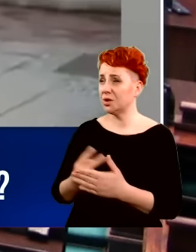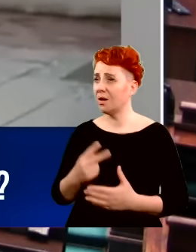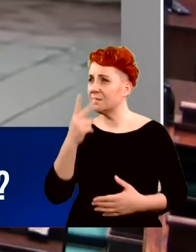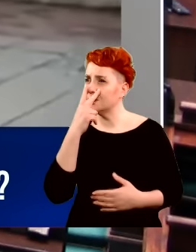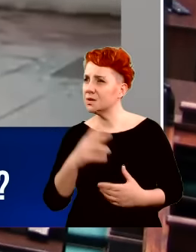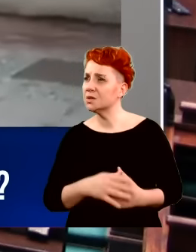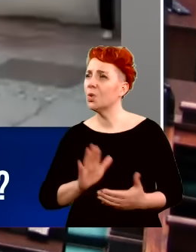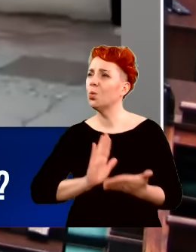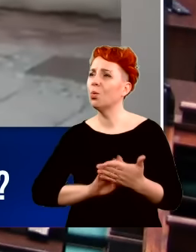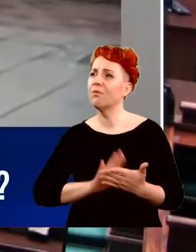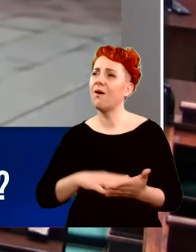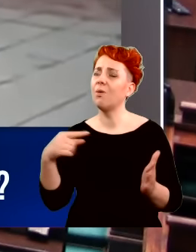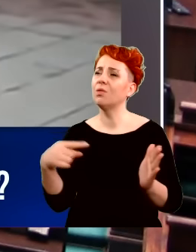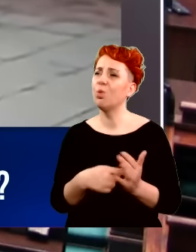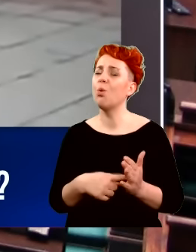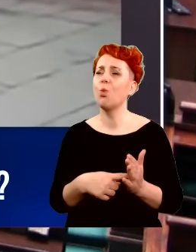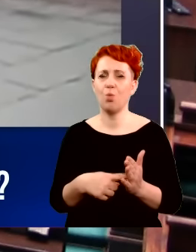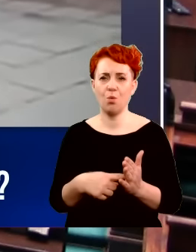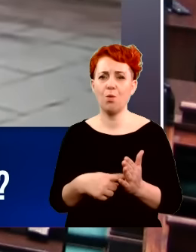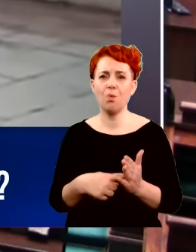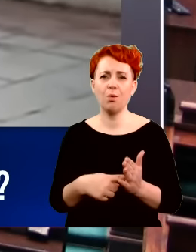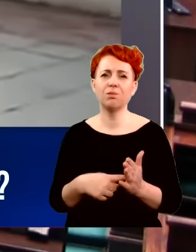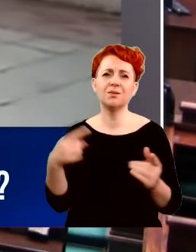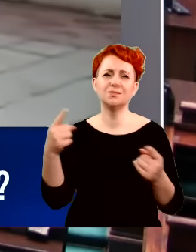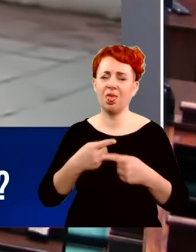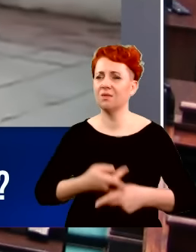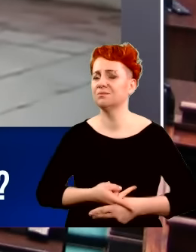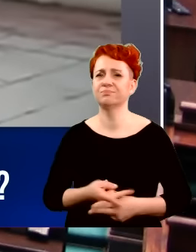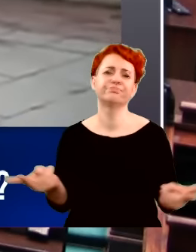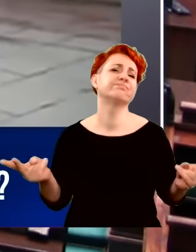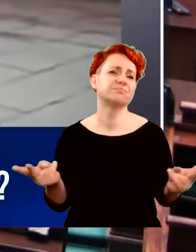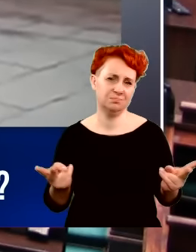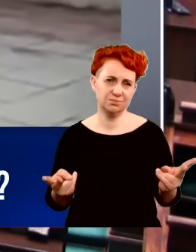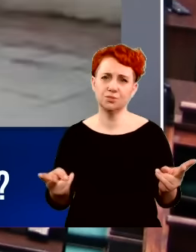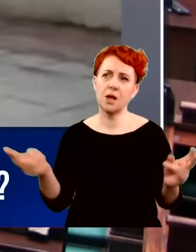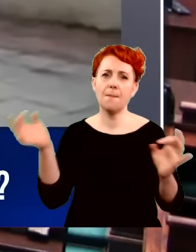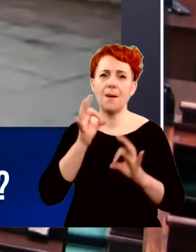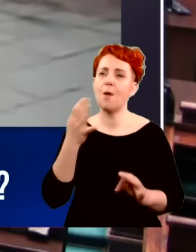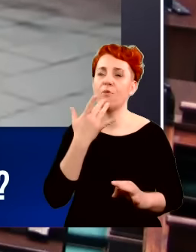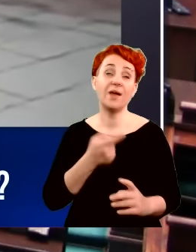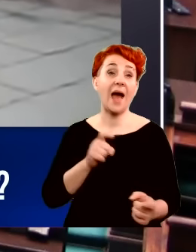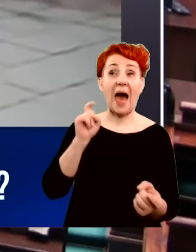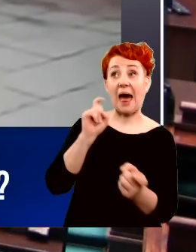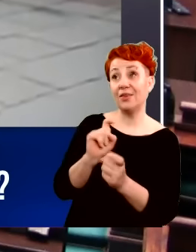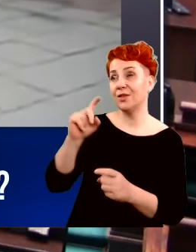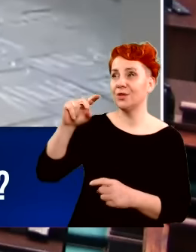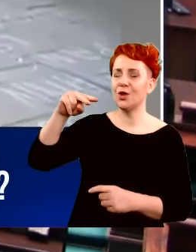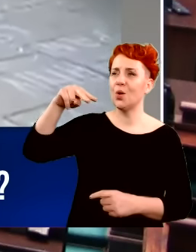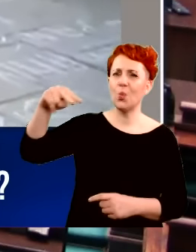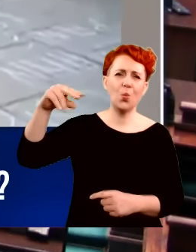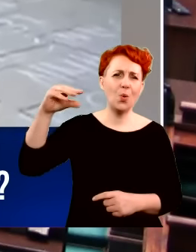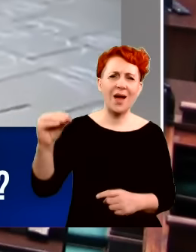która ma charakter publicystyczny państwo mówią o tym że coś jest antyunijne Przepraszam co to z